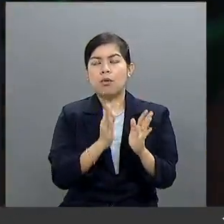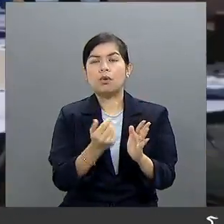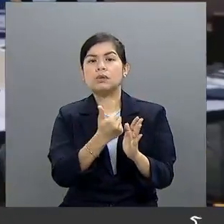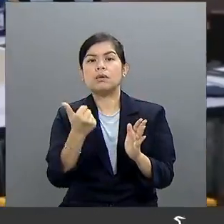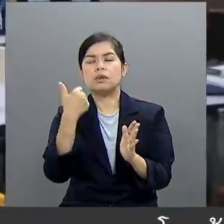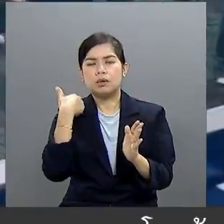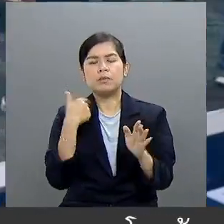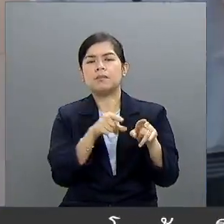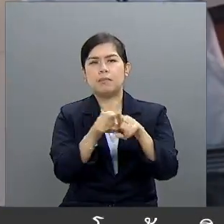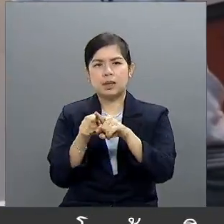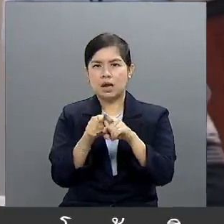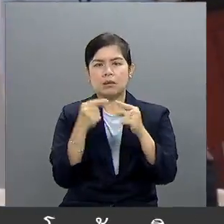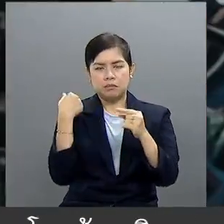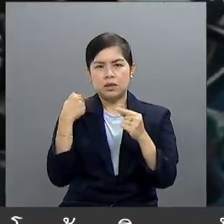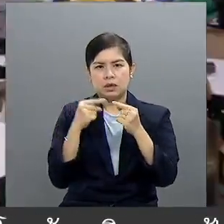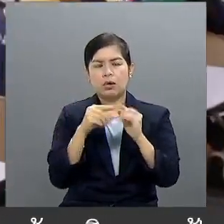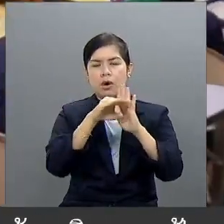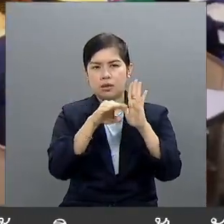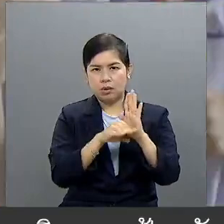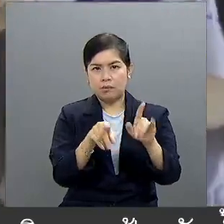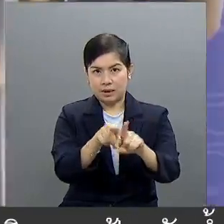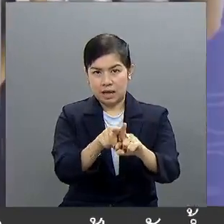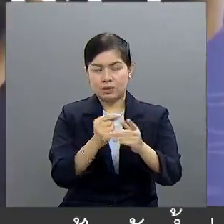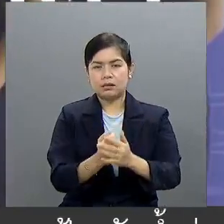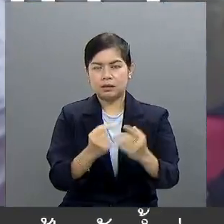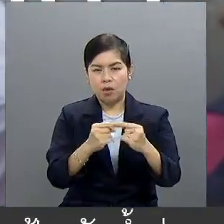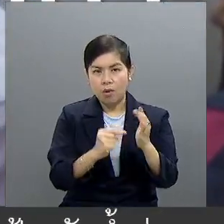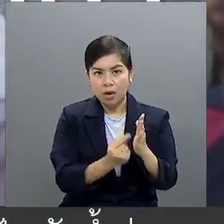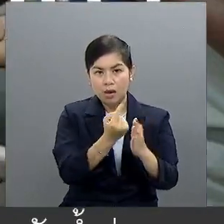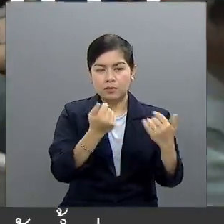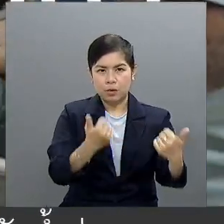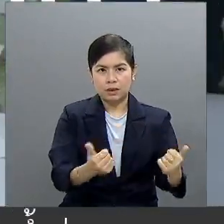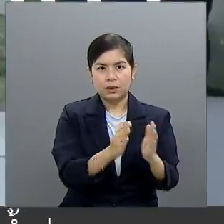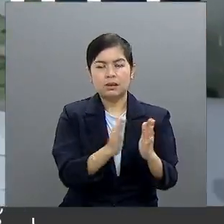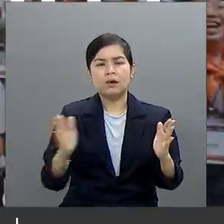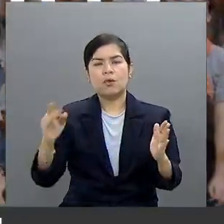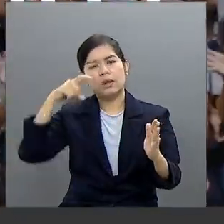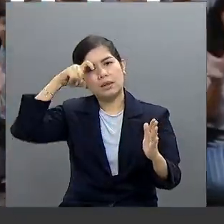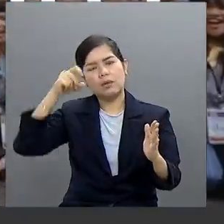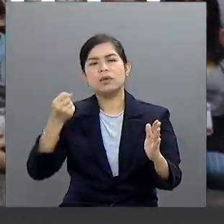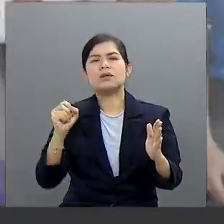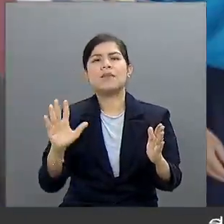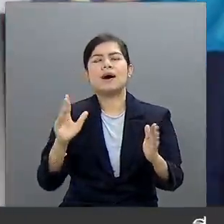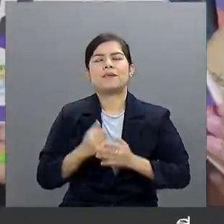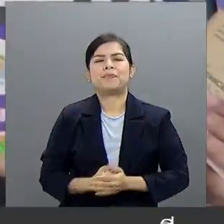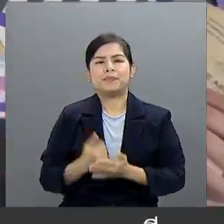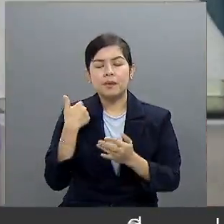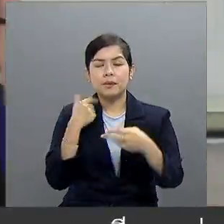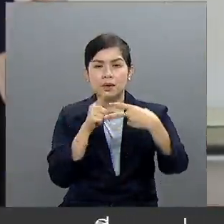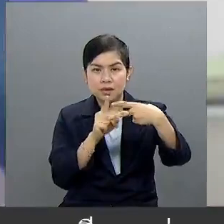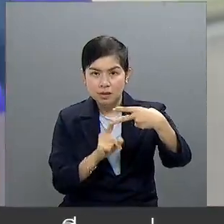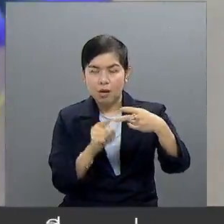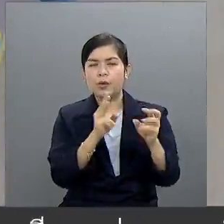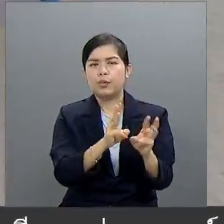เลยส่งผลงานได้นะครับตั้งแต่วันนี้จนถึงวันเสาร์ที่15สิงหาคมนี้นะครับส่งผลงานมาได้2ช่องทางครับวิธีแรกส่ง